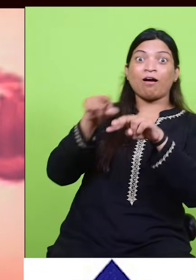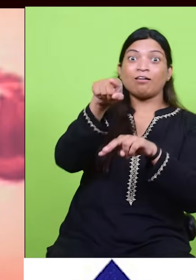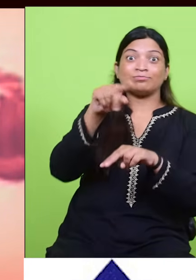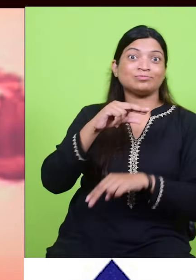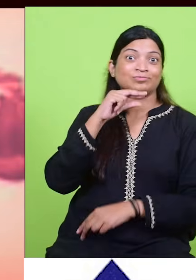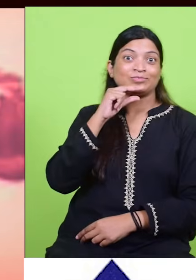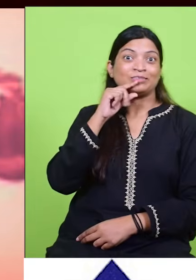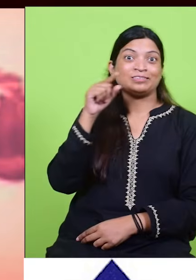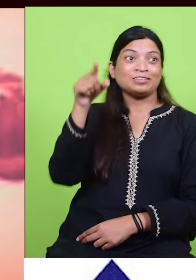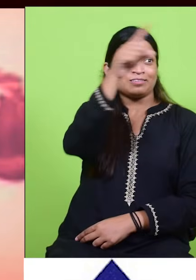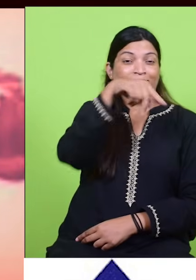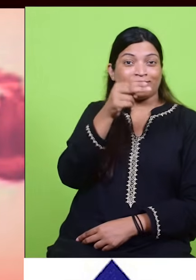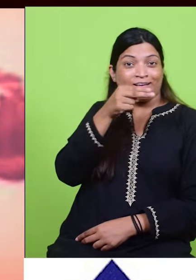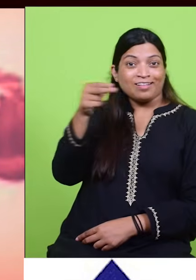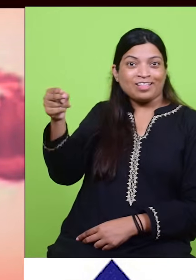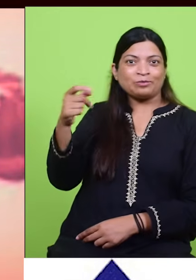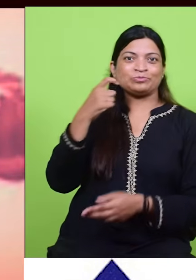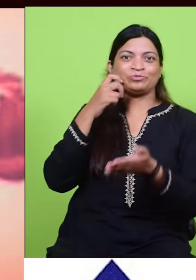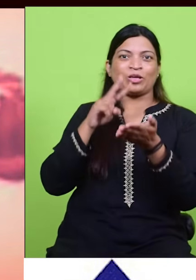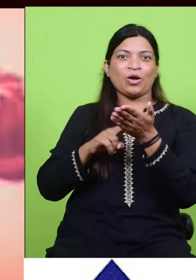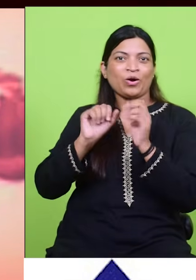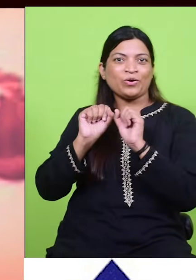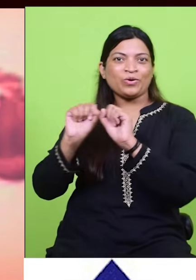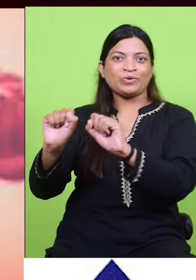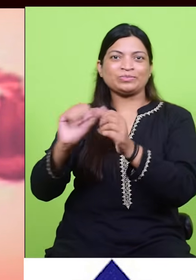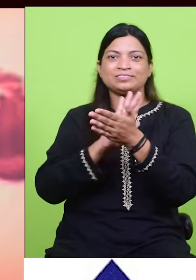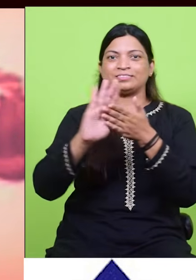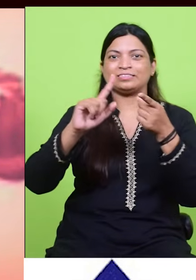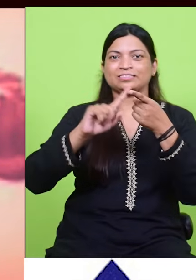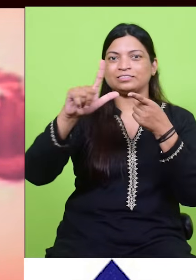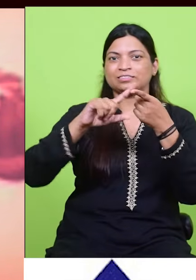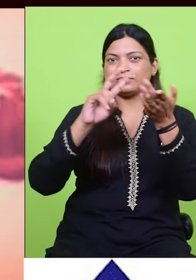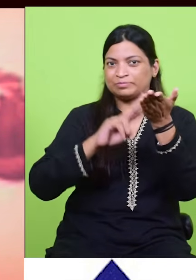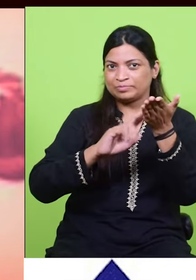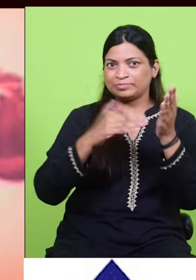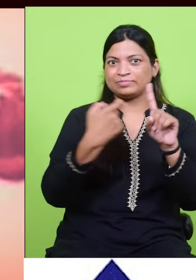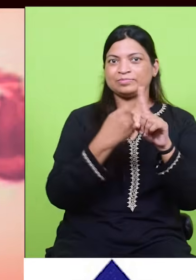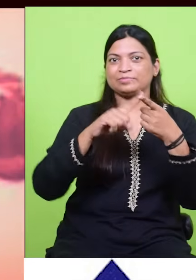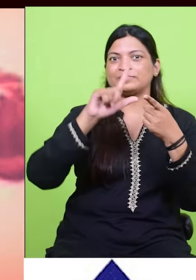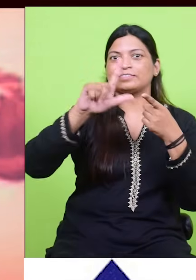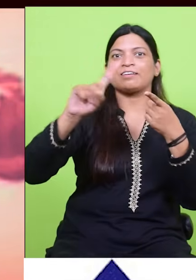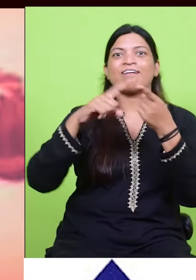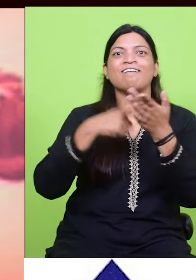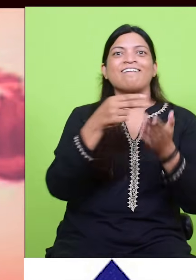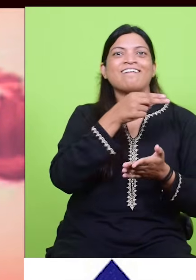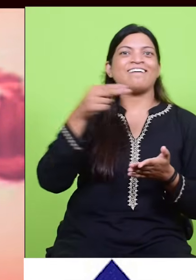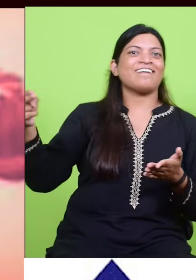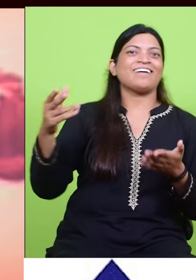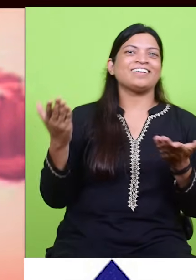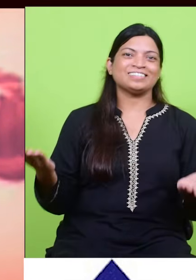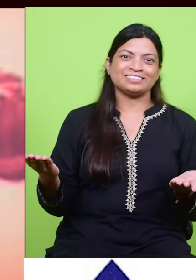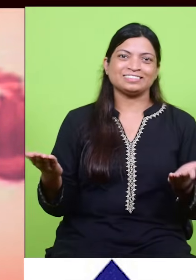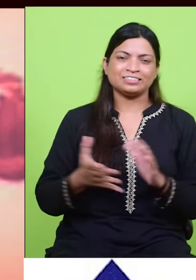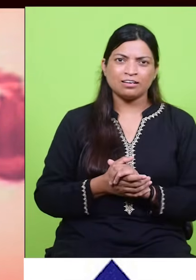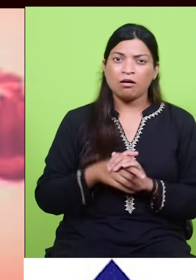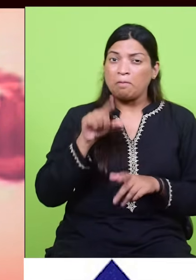इंदौर की हेलन केलर। और हमने जब पूरा सर्च करा तो देखा कि पूरे भारत में कहीं पर भी डेफ ब्लाइंड